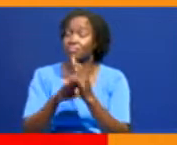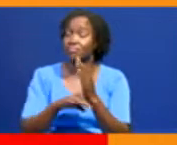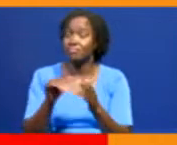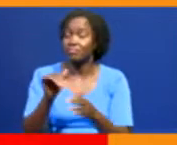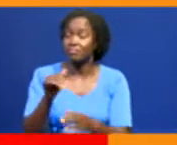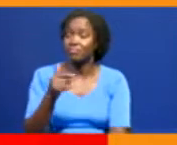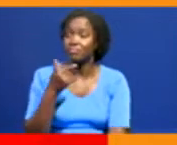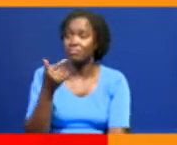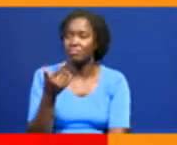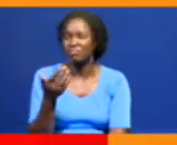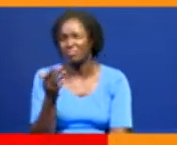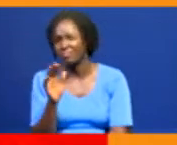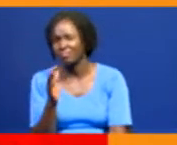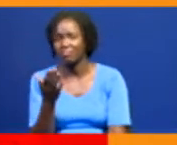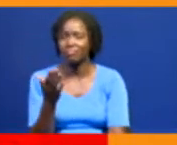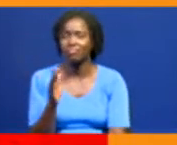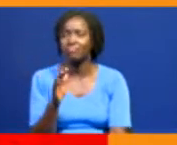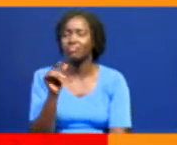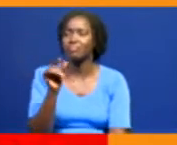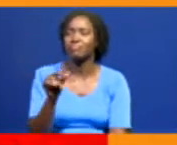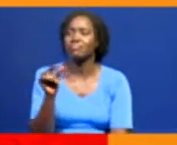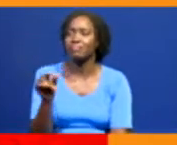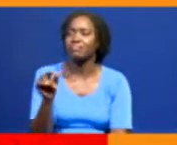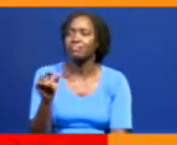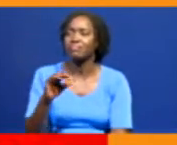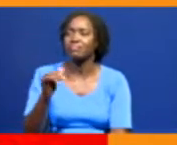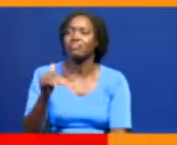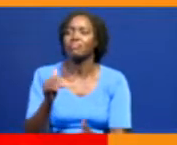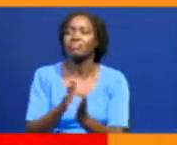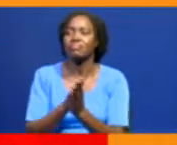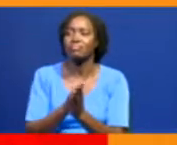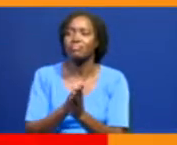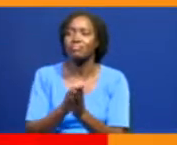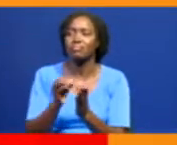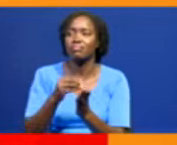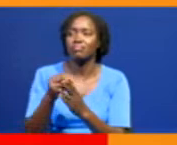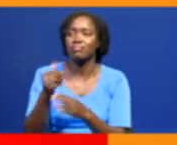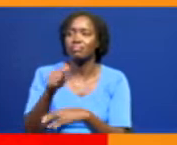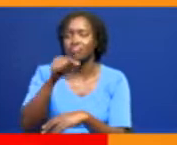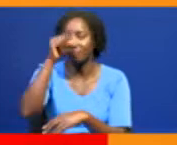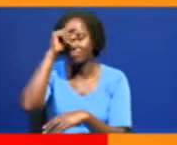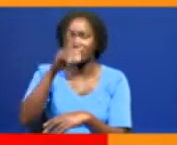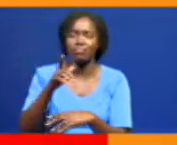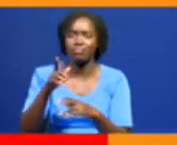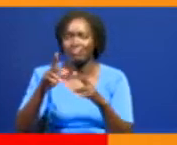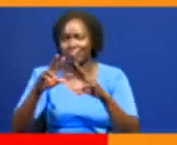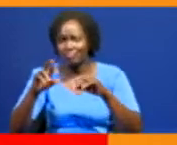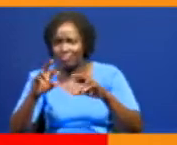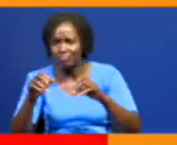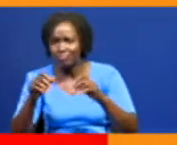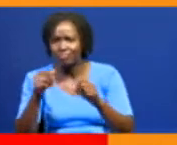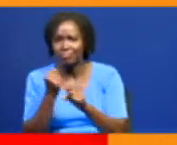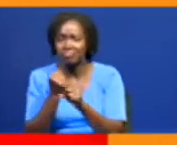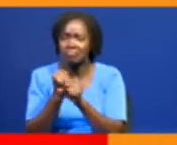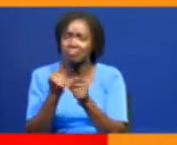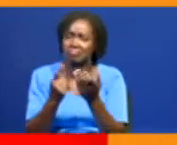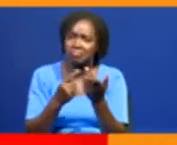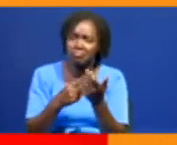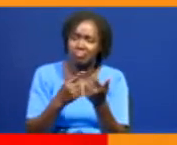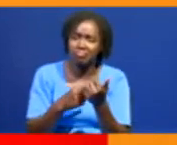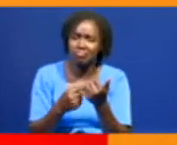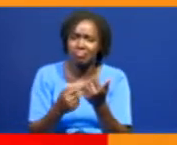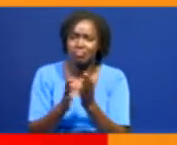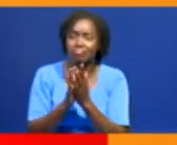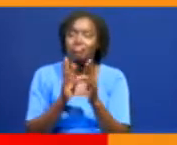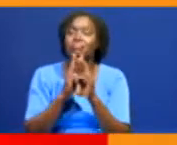kwamba pengine county, tumeona kila baada ya county yote tu magavana yote akija anajaribu kufanya ule utathmini kuangazia kwamba kuna wafanyikazi wangapi, na kila